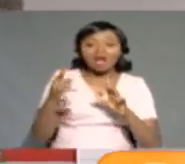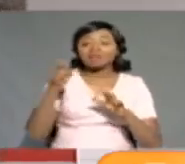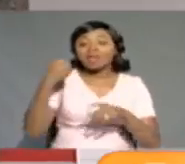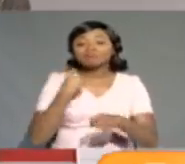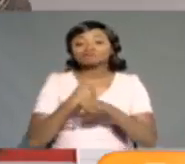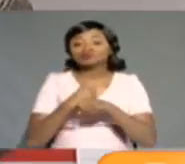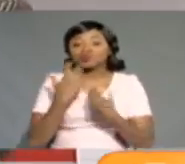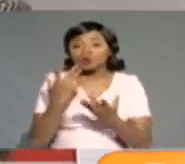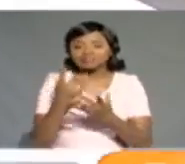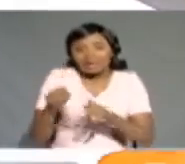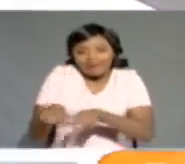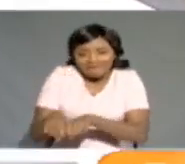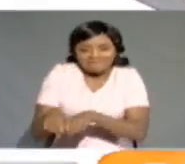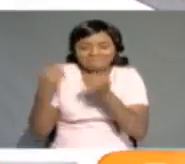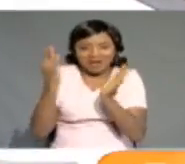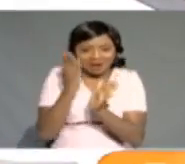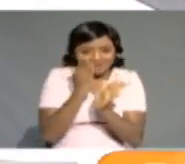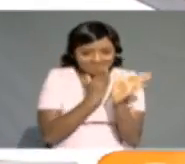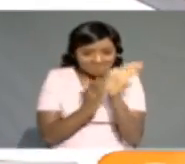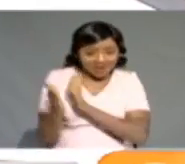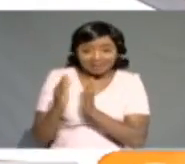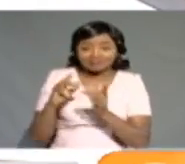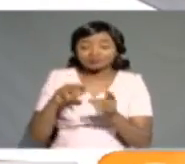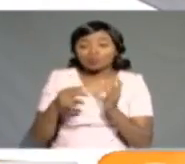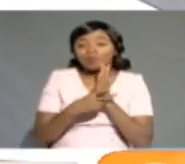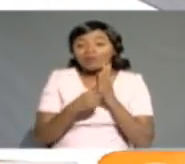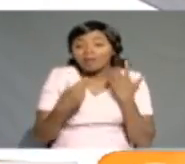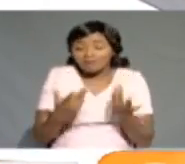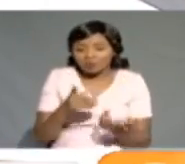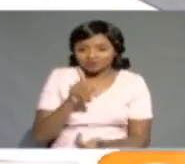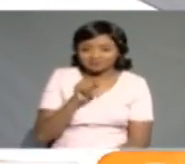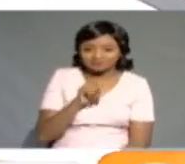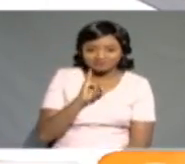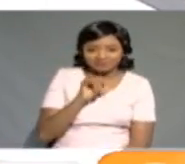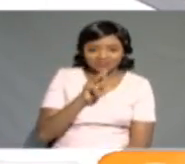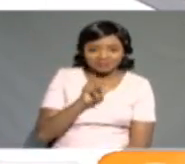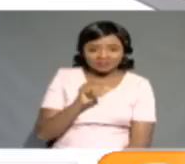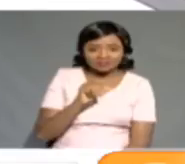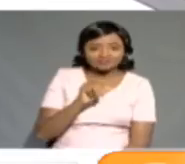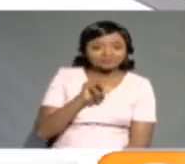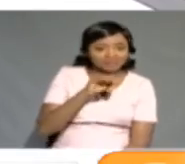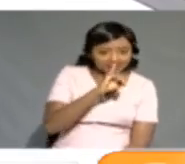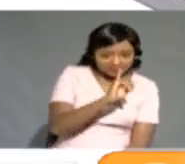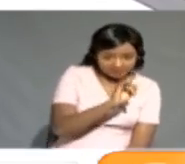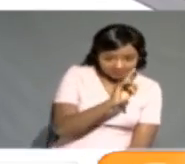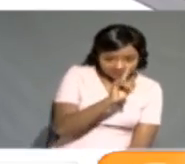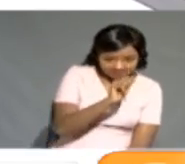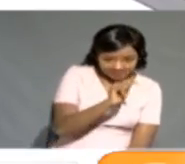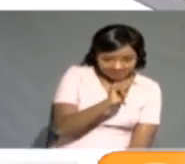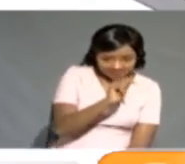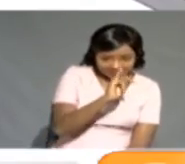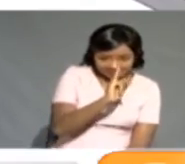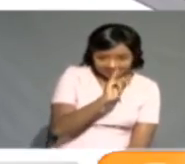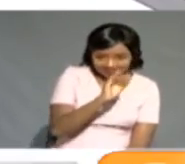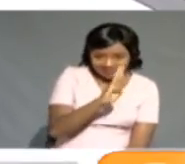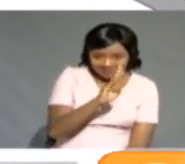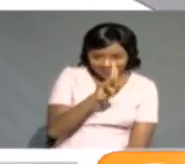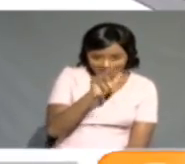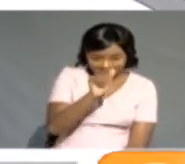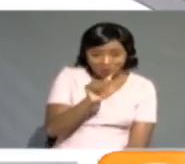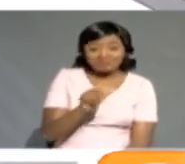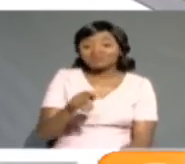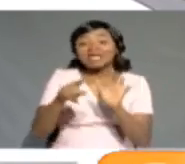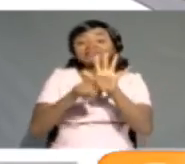wanatibua mpango. Pia nitakupa mifano miwili haraka. Pakiwa na harusi, unaulizwa kama pana yeyote ambaye anasema kwamba ndoa hii siendelee,